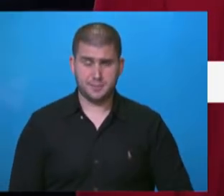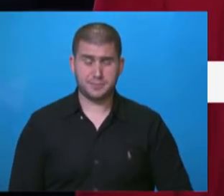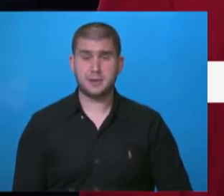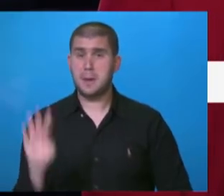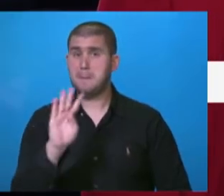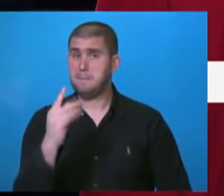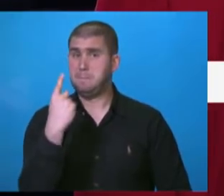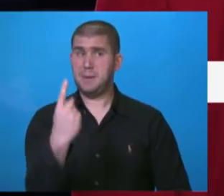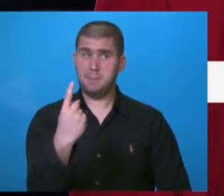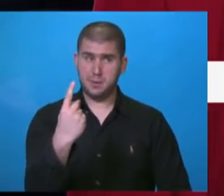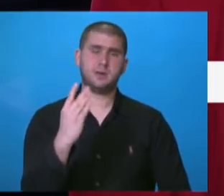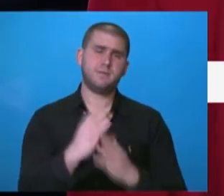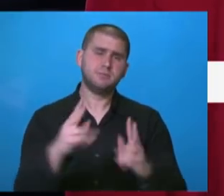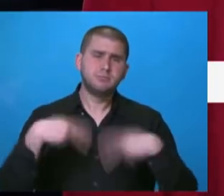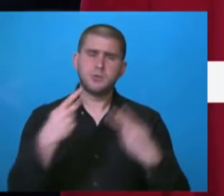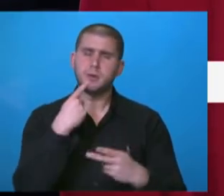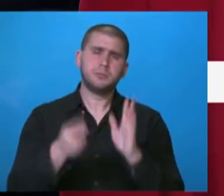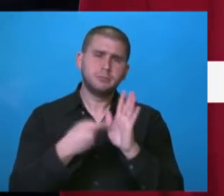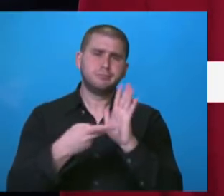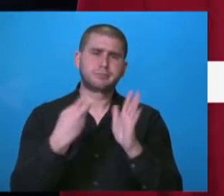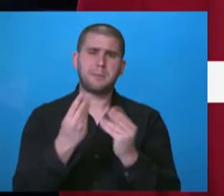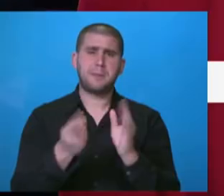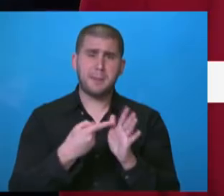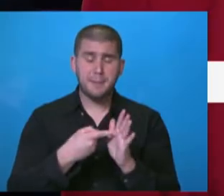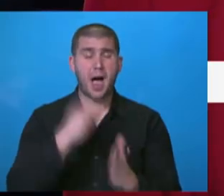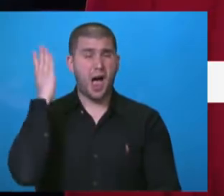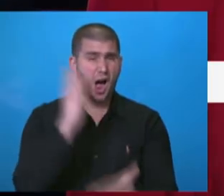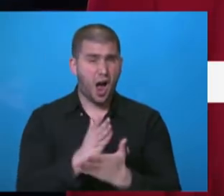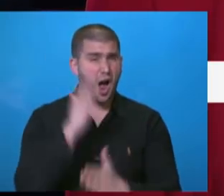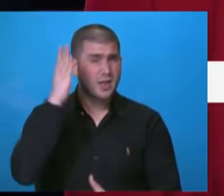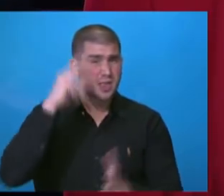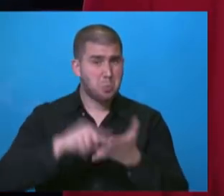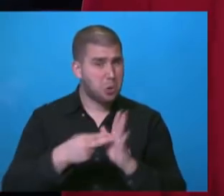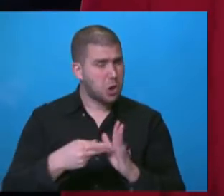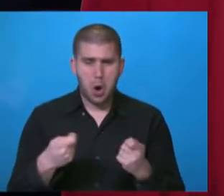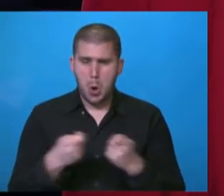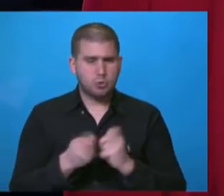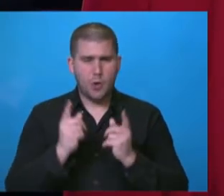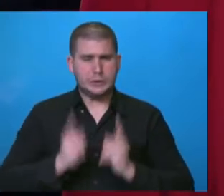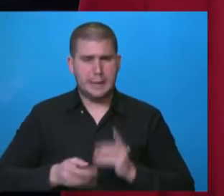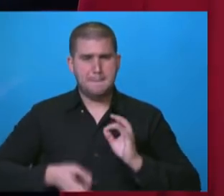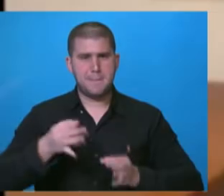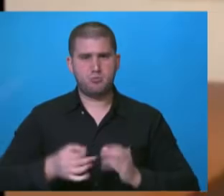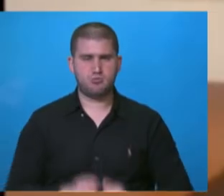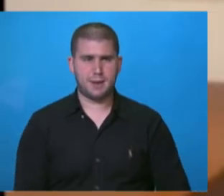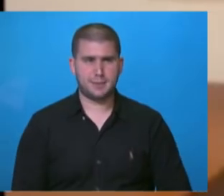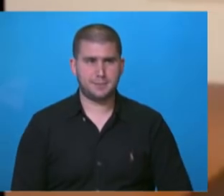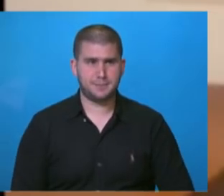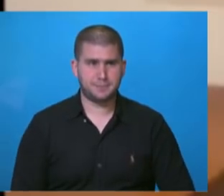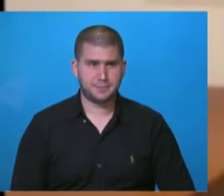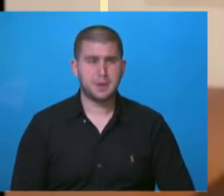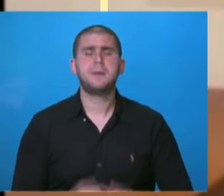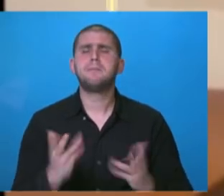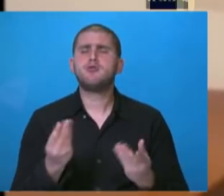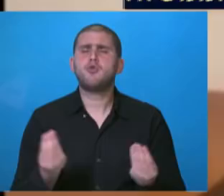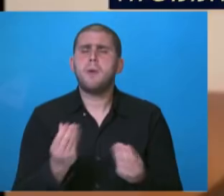מצידו שב וטוען, לא בפעם הראשונה, שההכרעה על עתידו הפוליטי לא צריכה להיות בבית המשפט. משהו פשוט